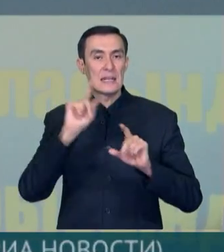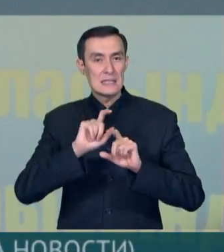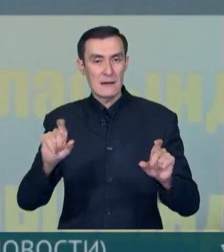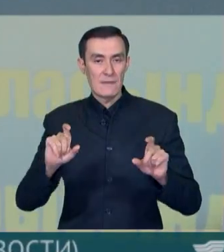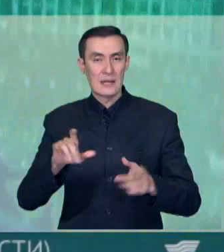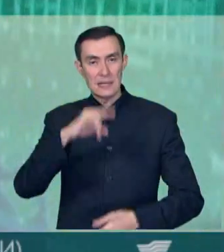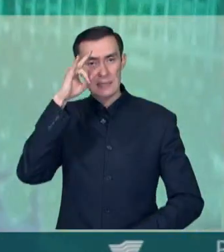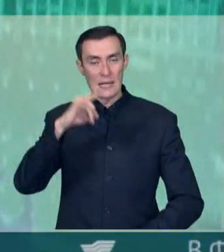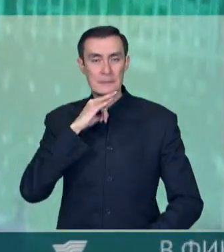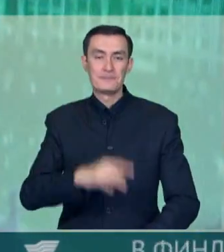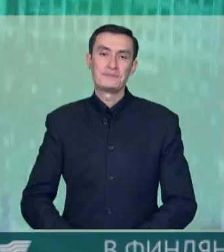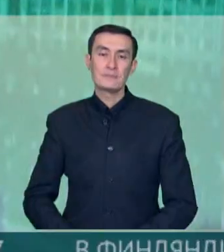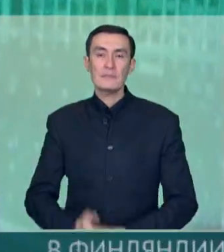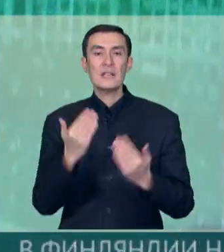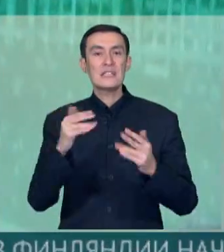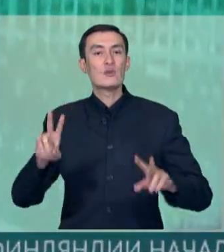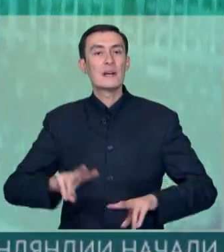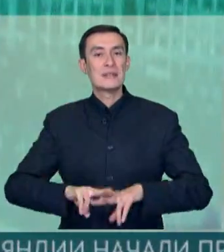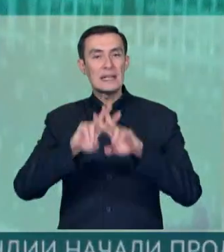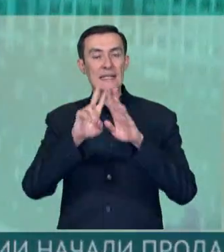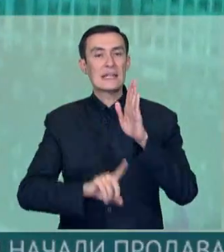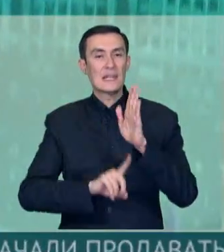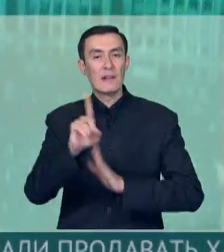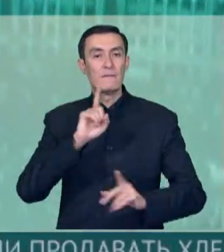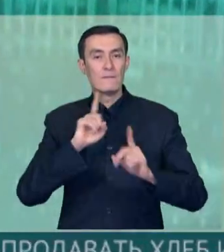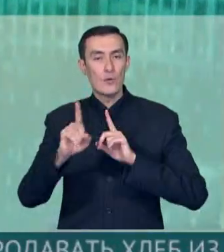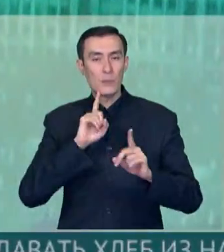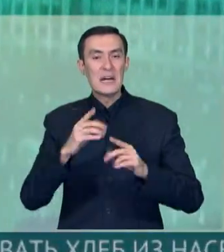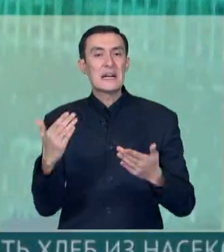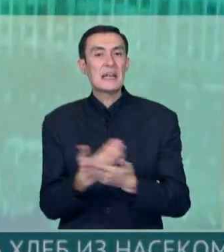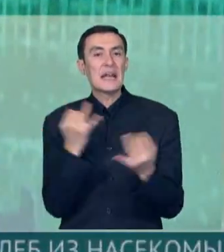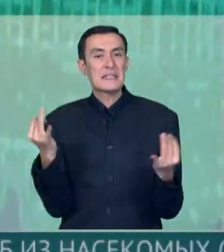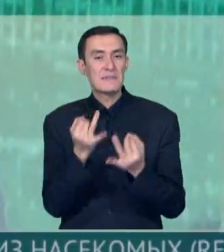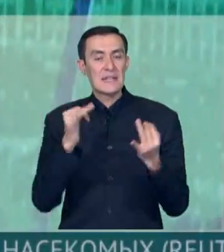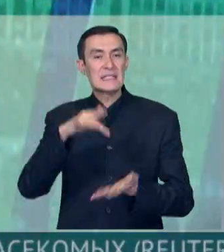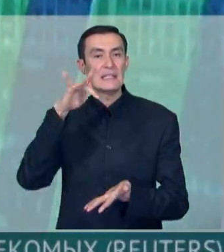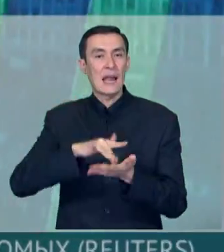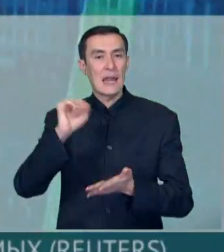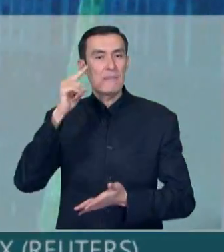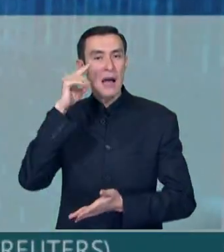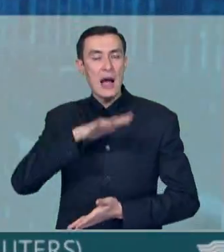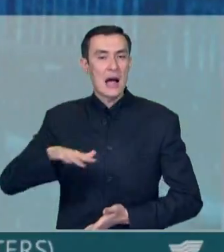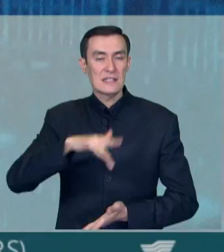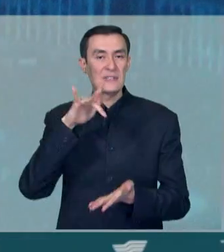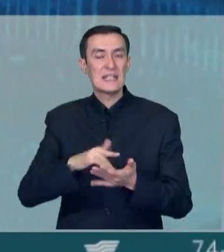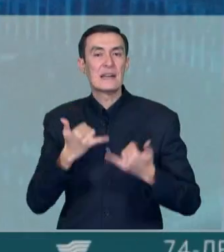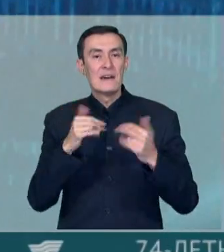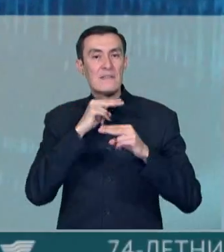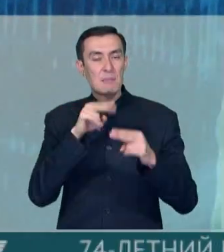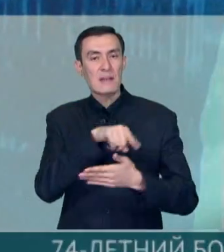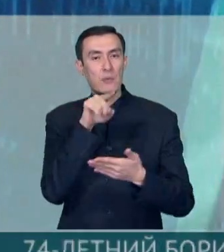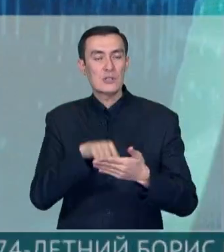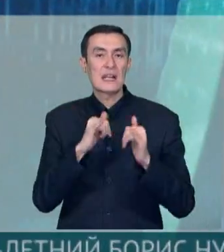Казахстану. Сегодня в Астане стартовал форум «Креативная Центральная Азия». В центре внимания его участников вопросы